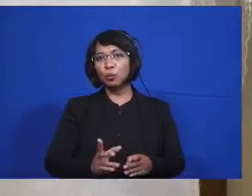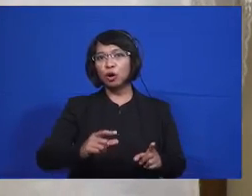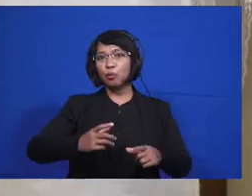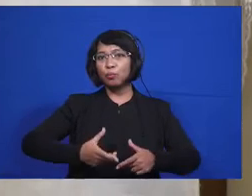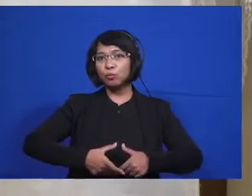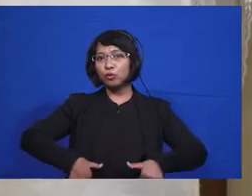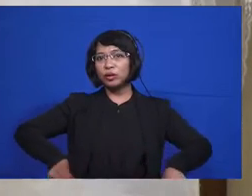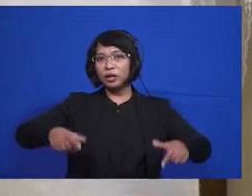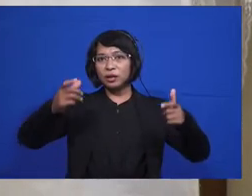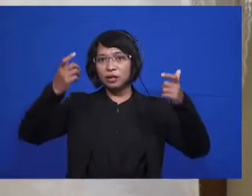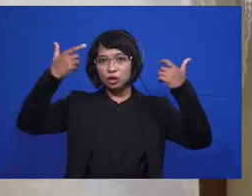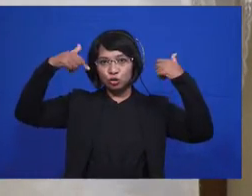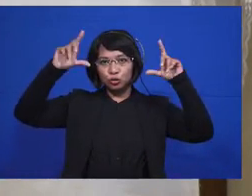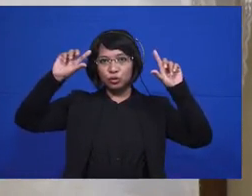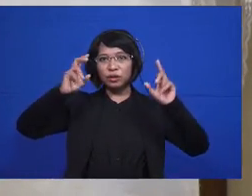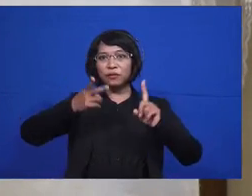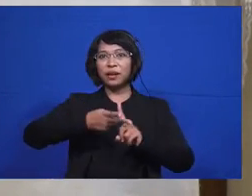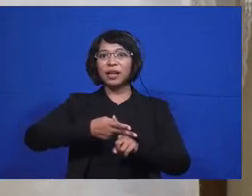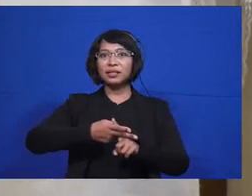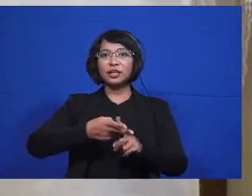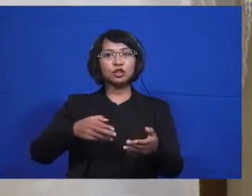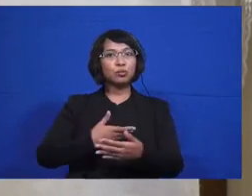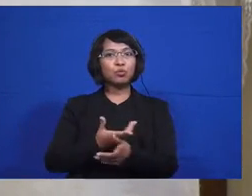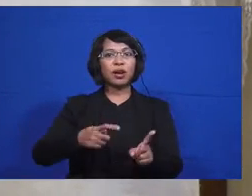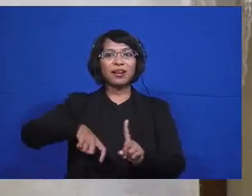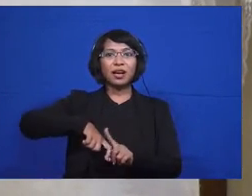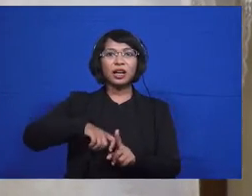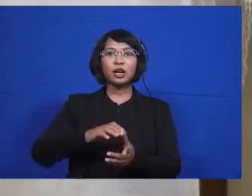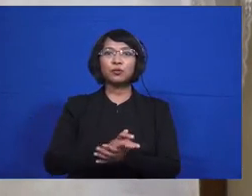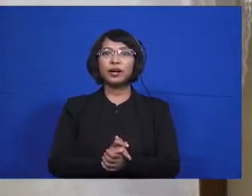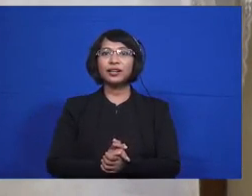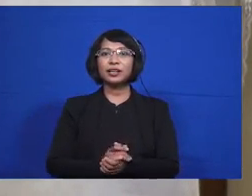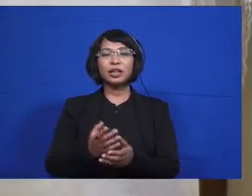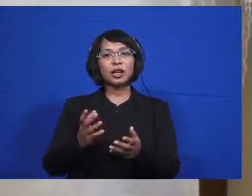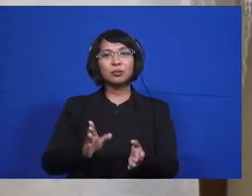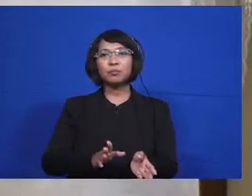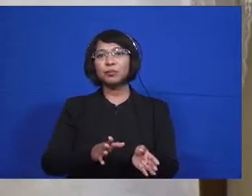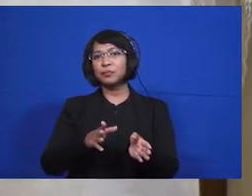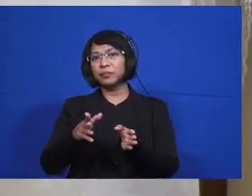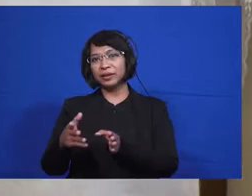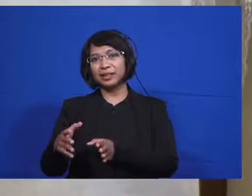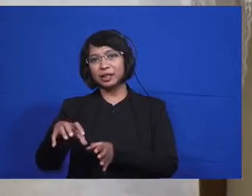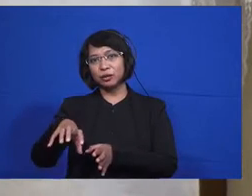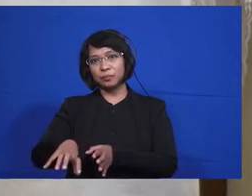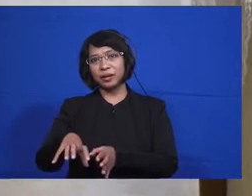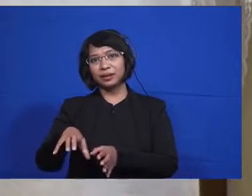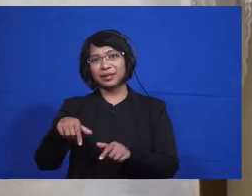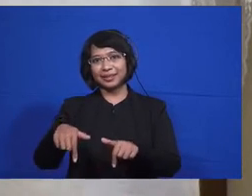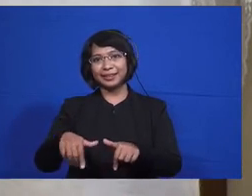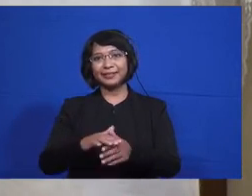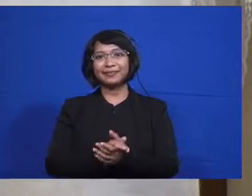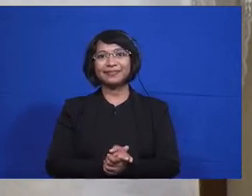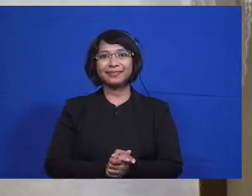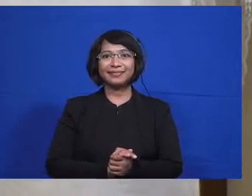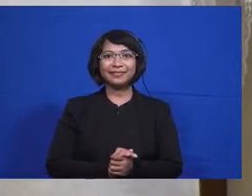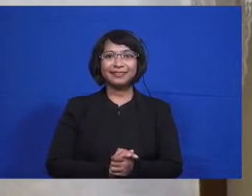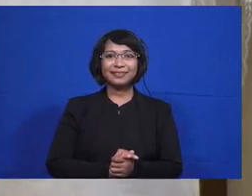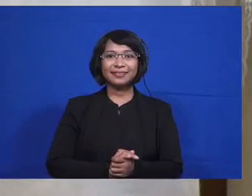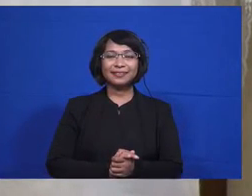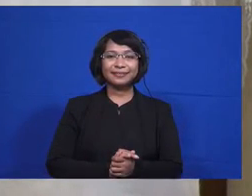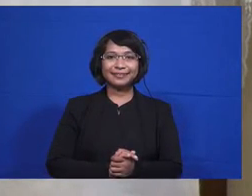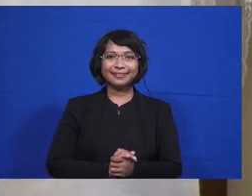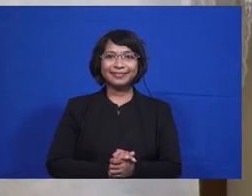bruder, suster, frater, para karyawan yang telah mewarnai tempat kami berpastoral. Saya